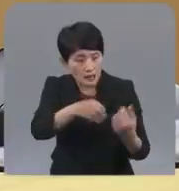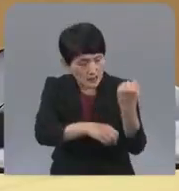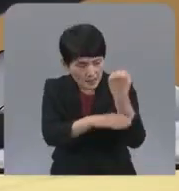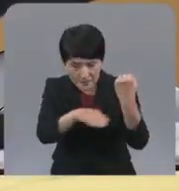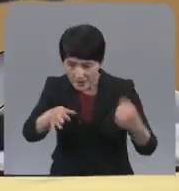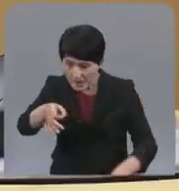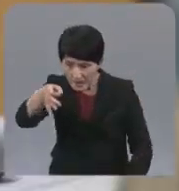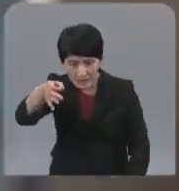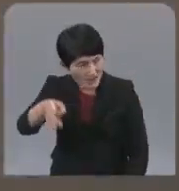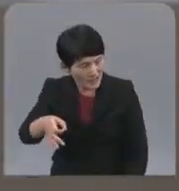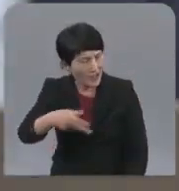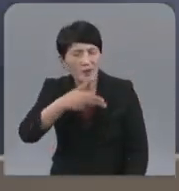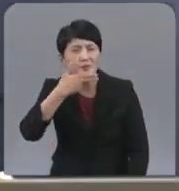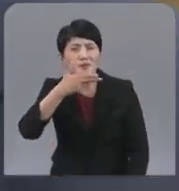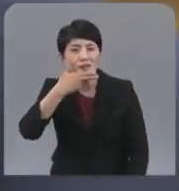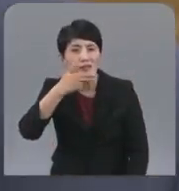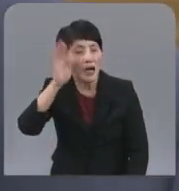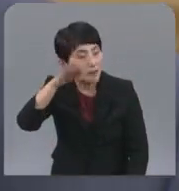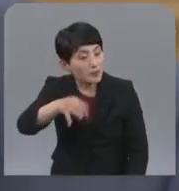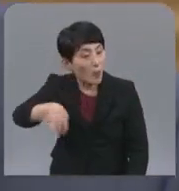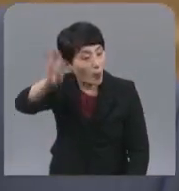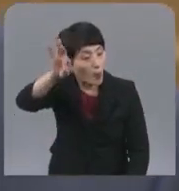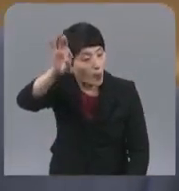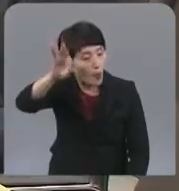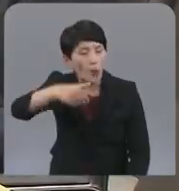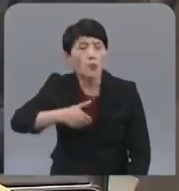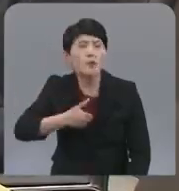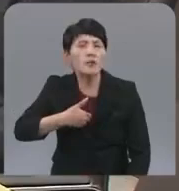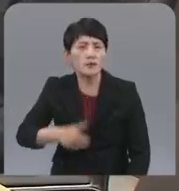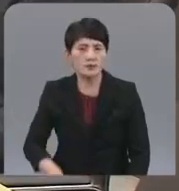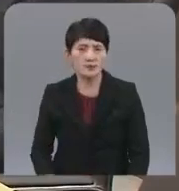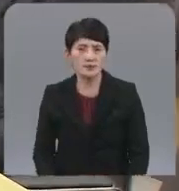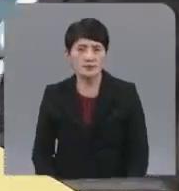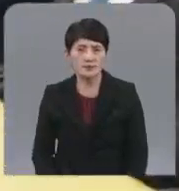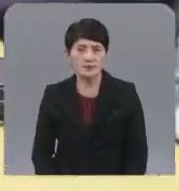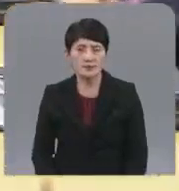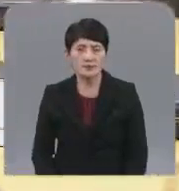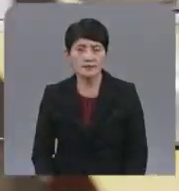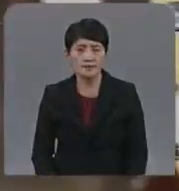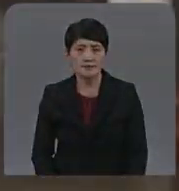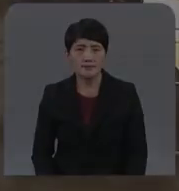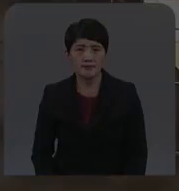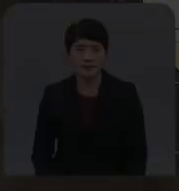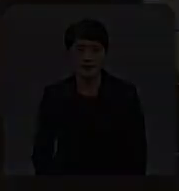央行表示有必要进一步加息，将视内外部条件的变化做出判断。